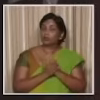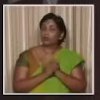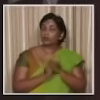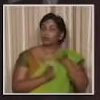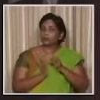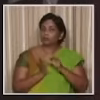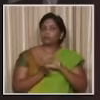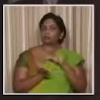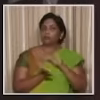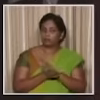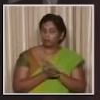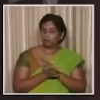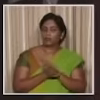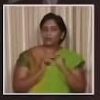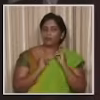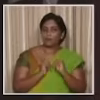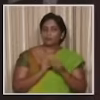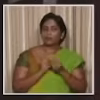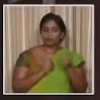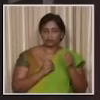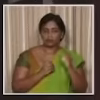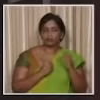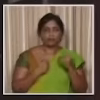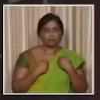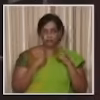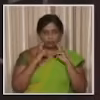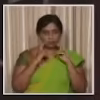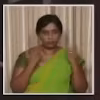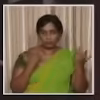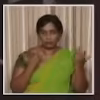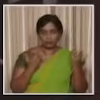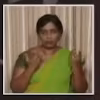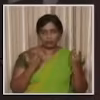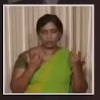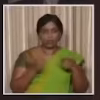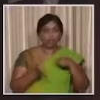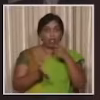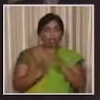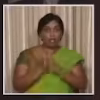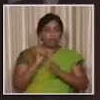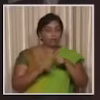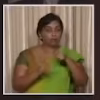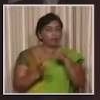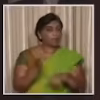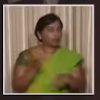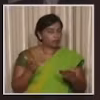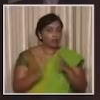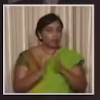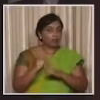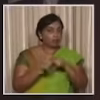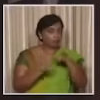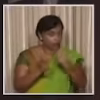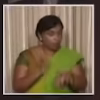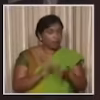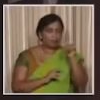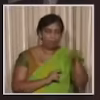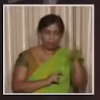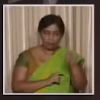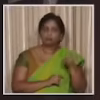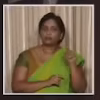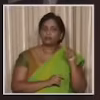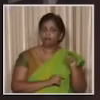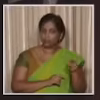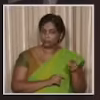තීරණ වැරදි විදිහට තමයි දීලා තියෙන්නේ. මම දන්නේ අත්සමතුමාත් සංකරේ කොහොමද කියලා. අමතුමාත් සංකරණන් ඒකත් වැරදි. ඒ